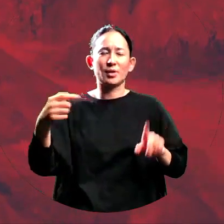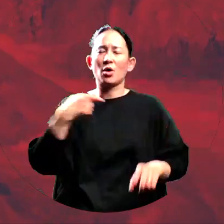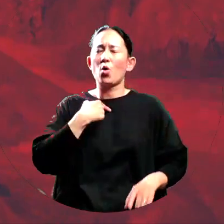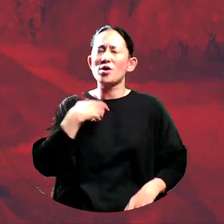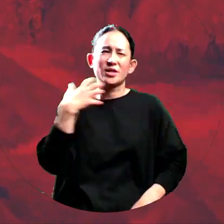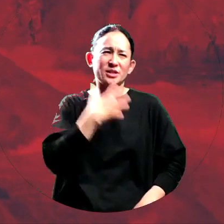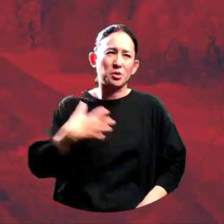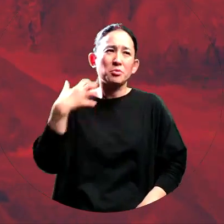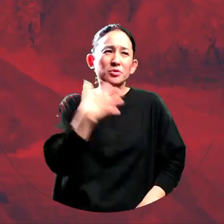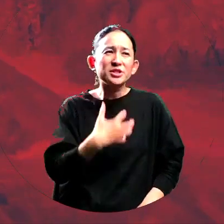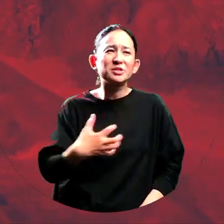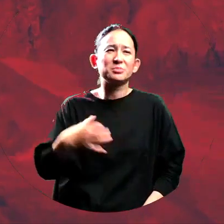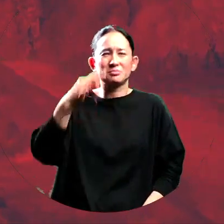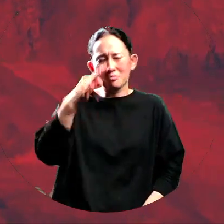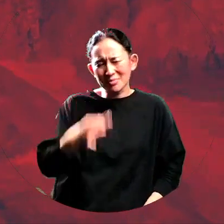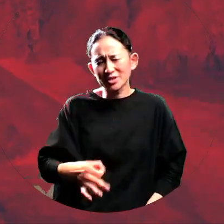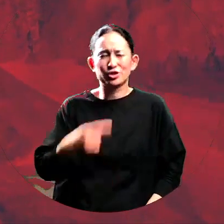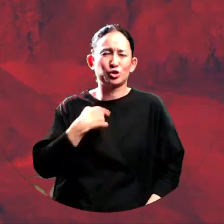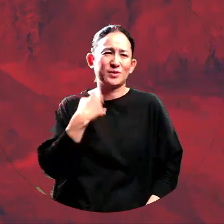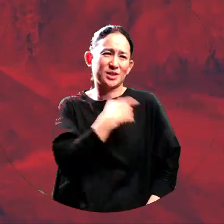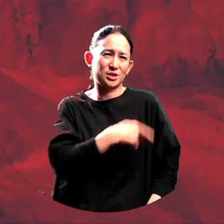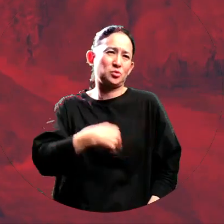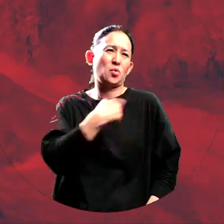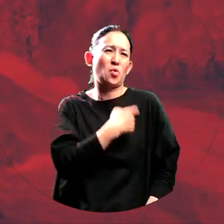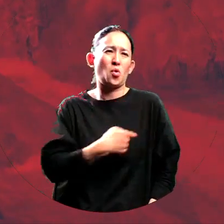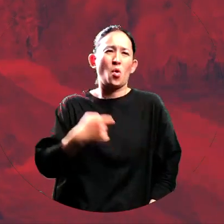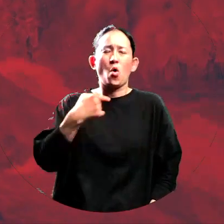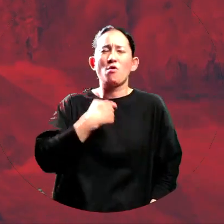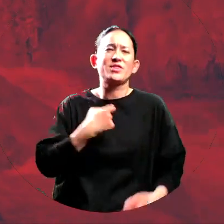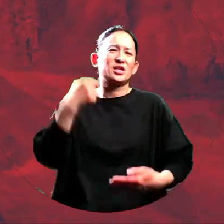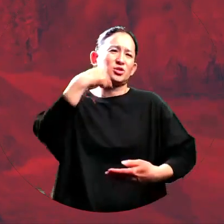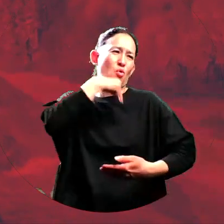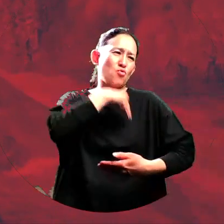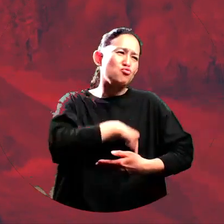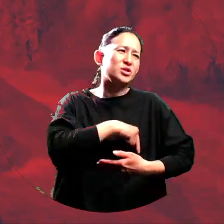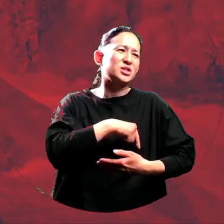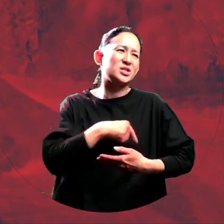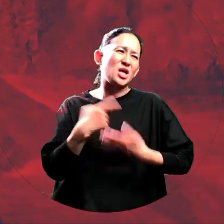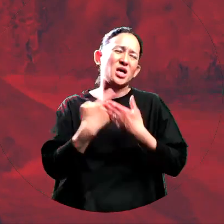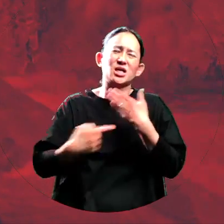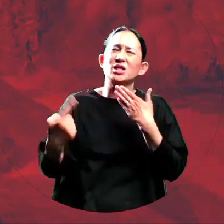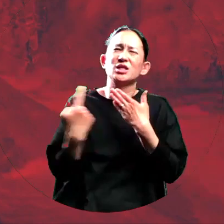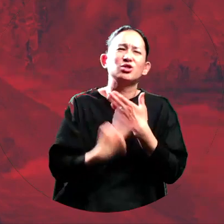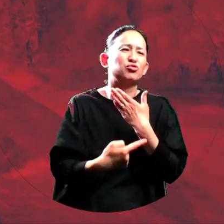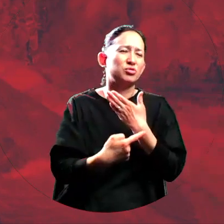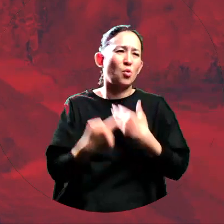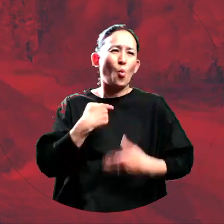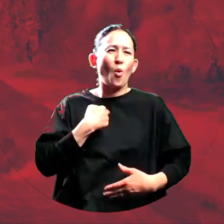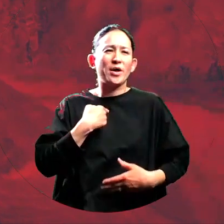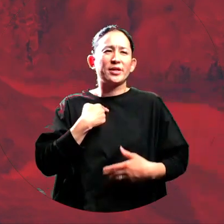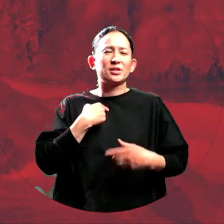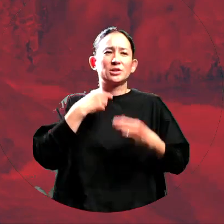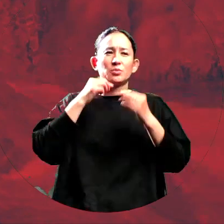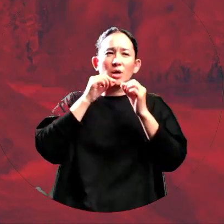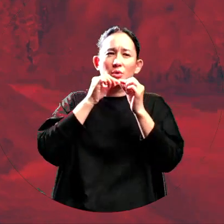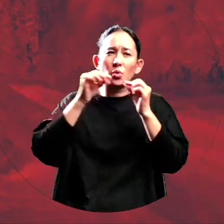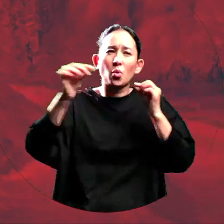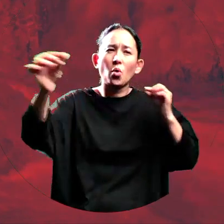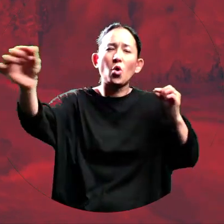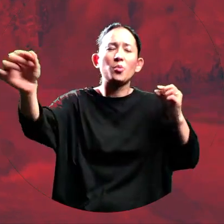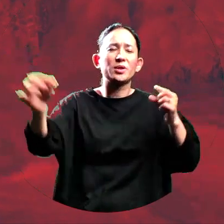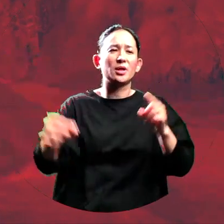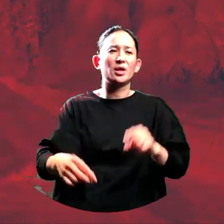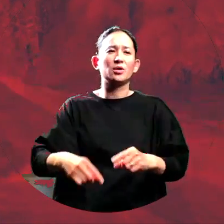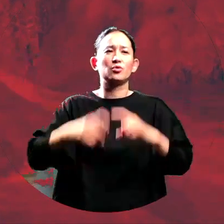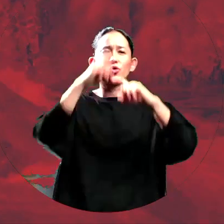read Psalm 109. These are David's words. じゃあご一緒に読んでみましょう。 Let's read it together. 3、はい。私は苦しみ、